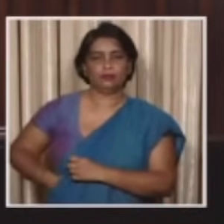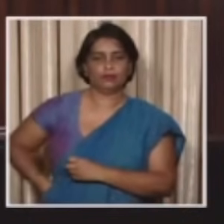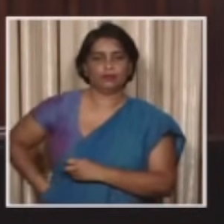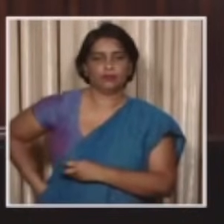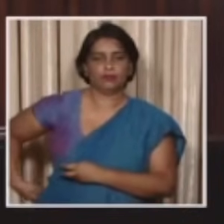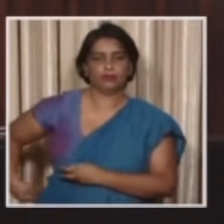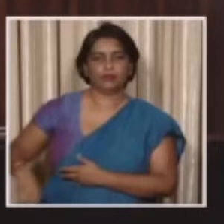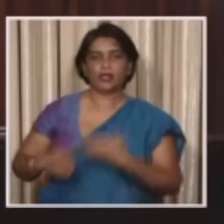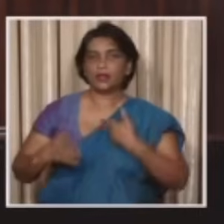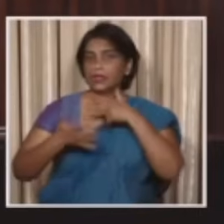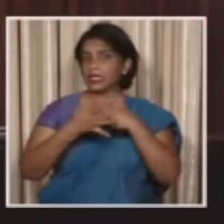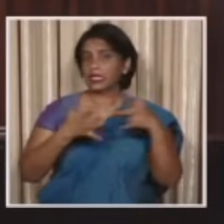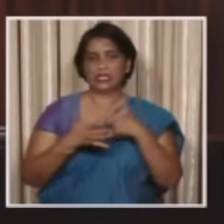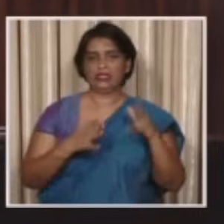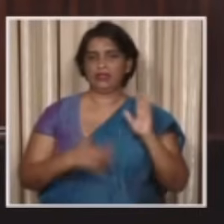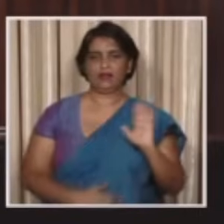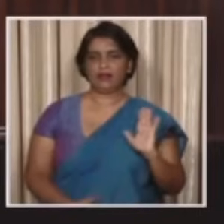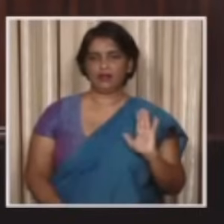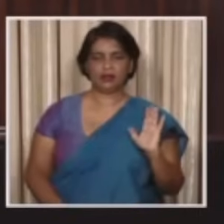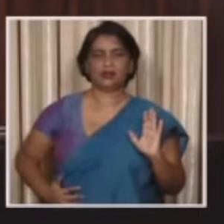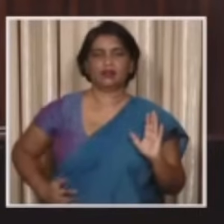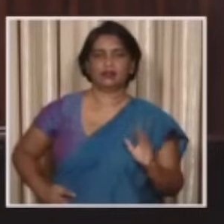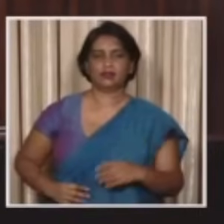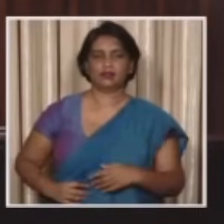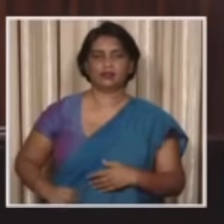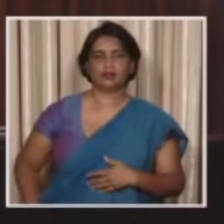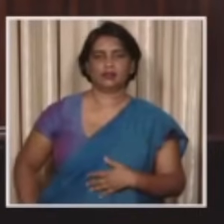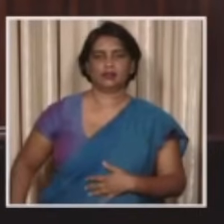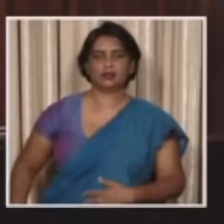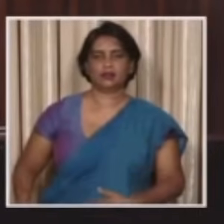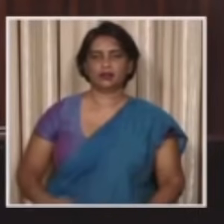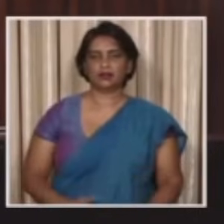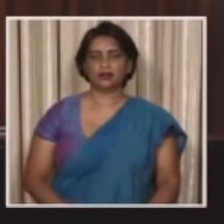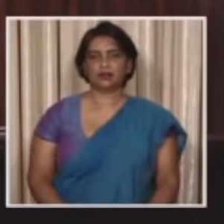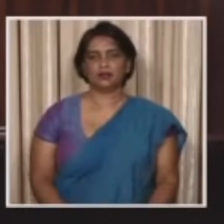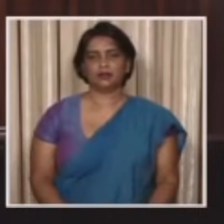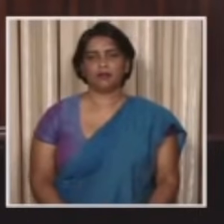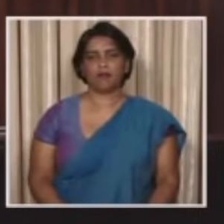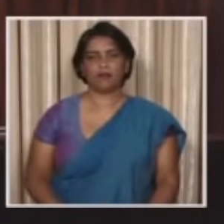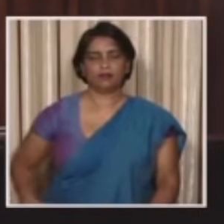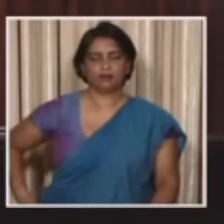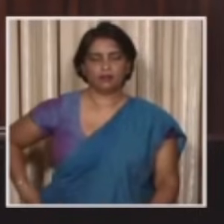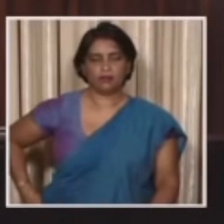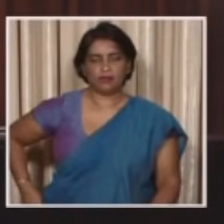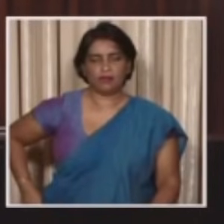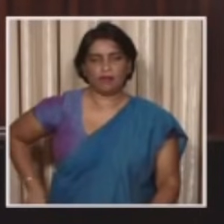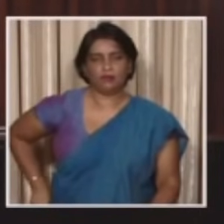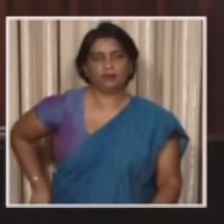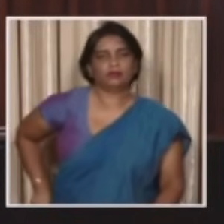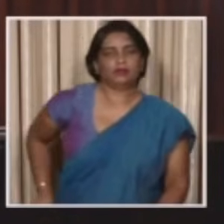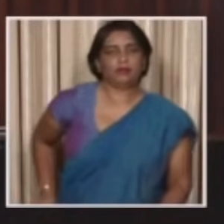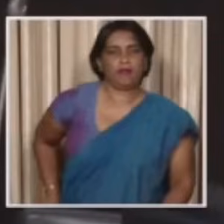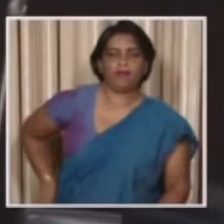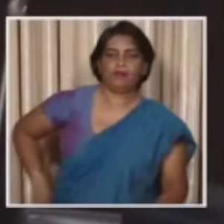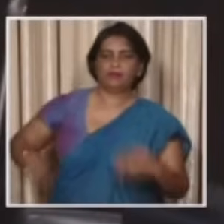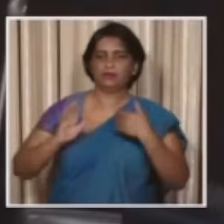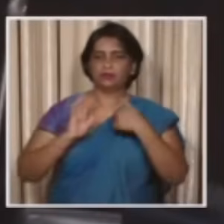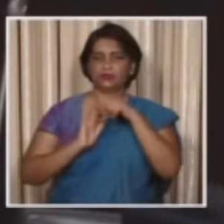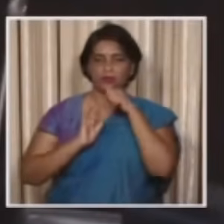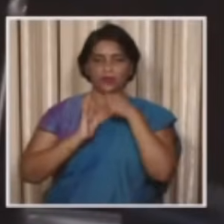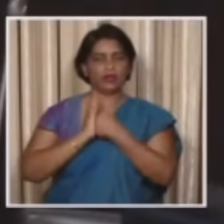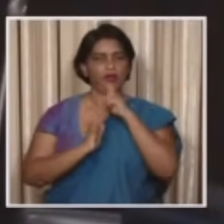මම කියවන්න යන්නේ ඔබතුමාලට මේක. ඔව් විජයදාස රාජපක්ෂ අධිකරණ මුතුමා. ගරු කතානායකතුමනි,